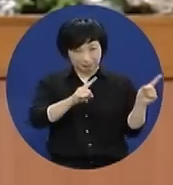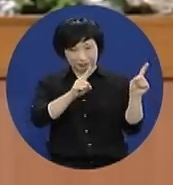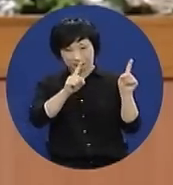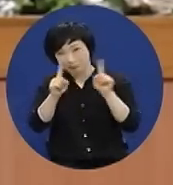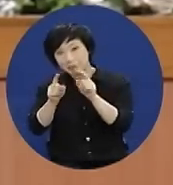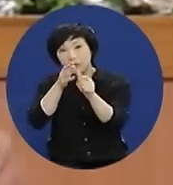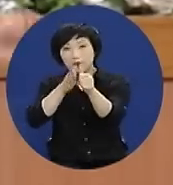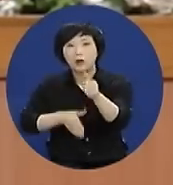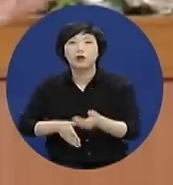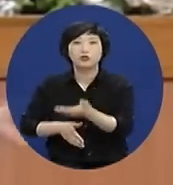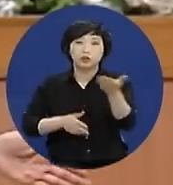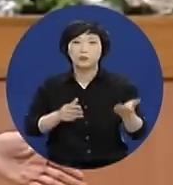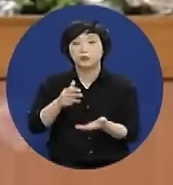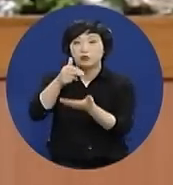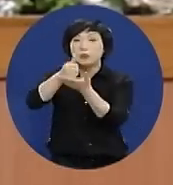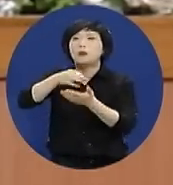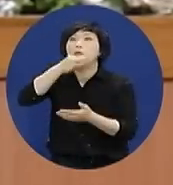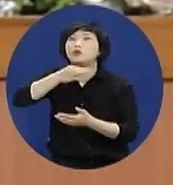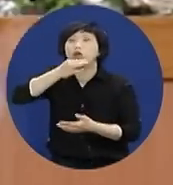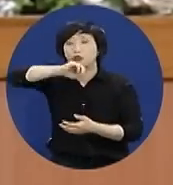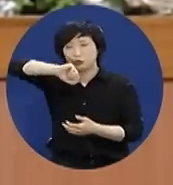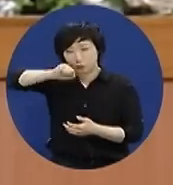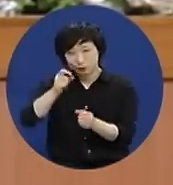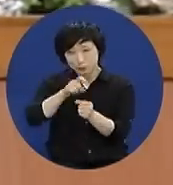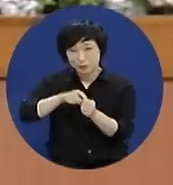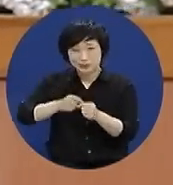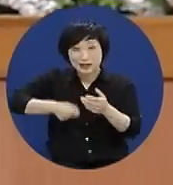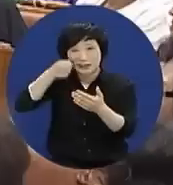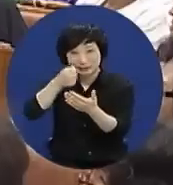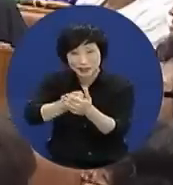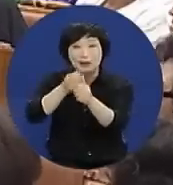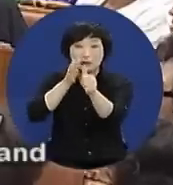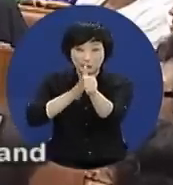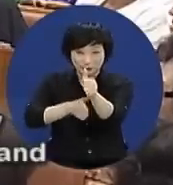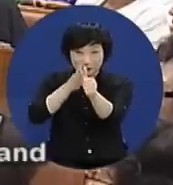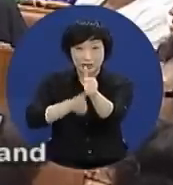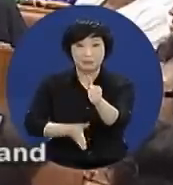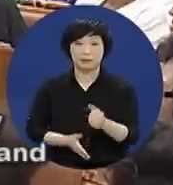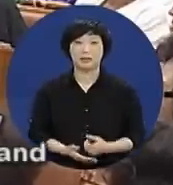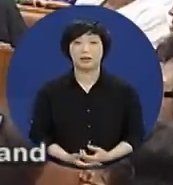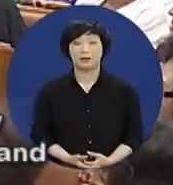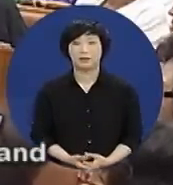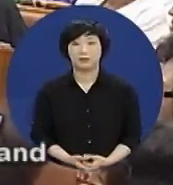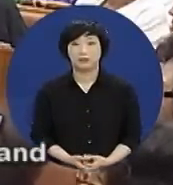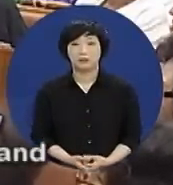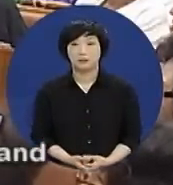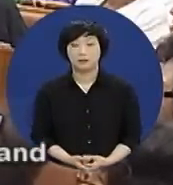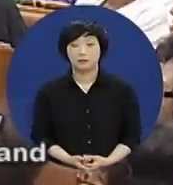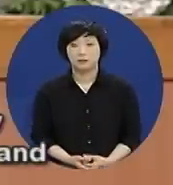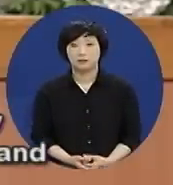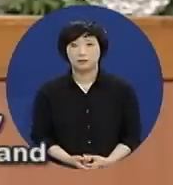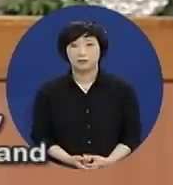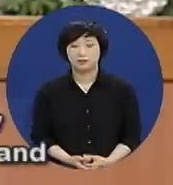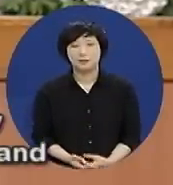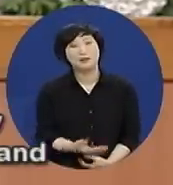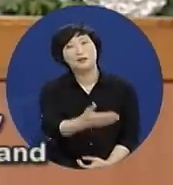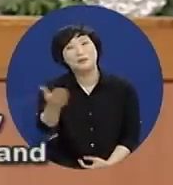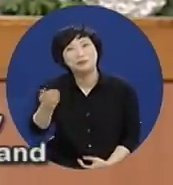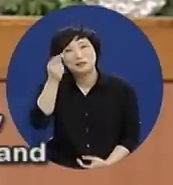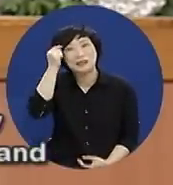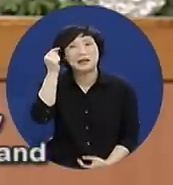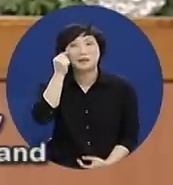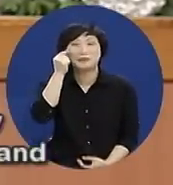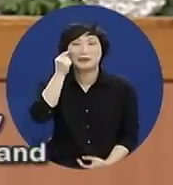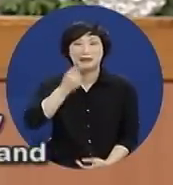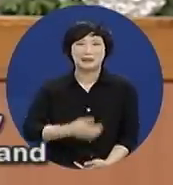はかりにする決しなければなりません一度考えてみ